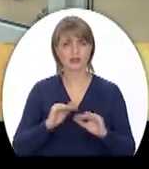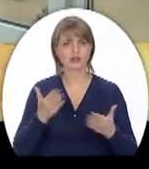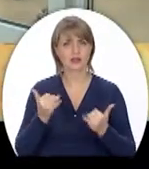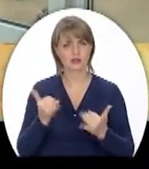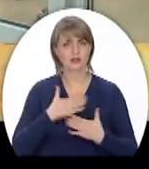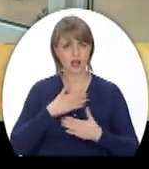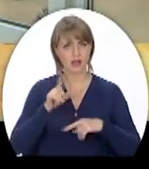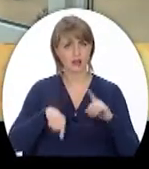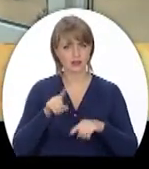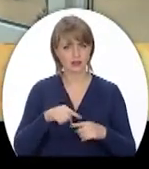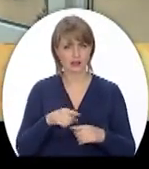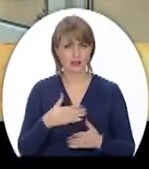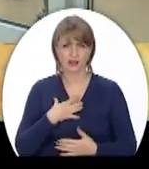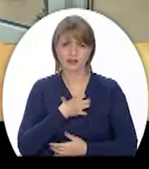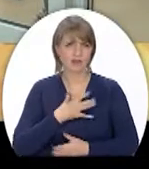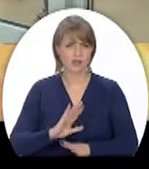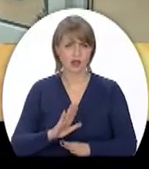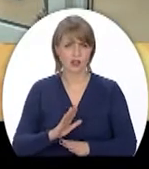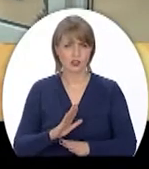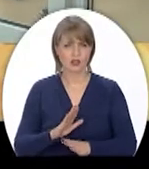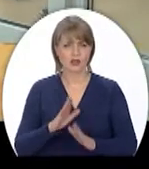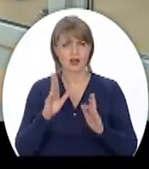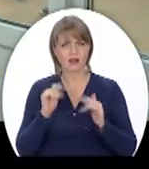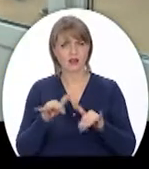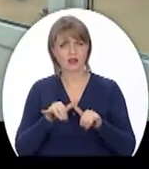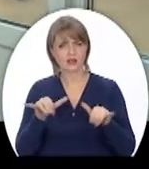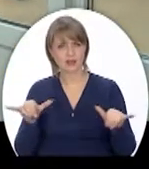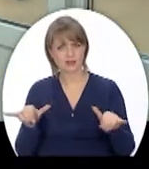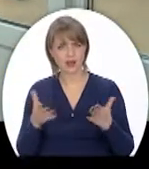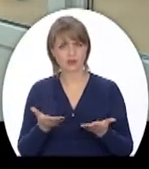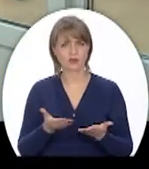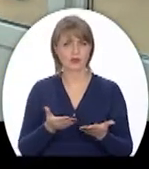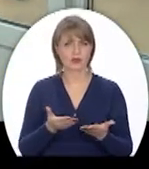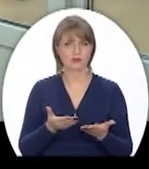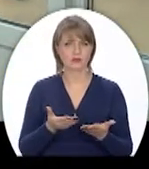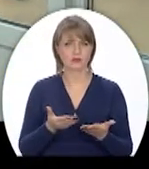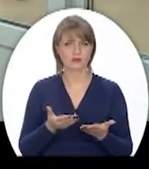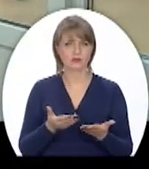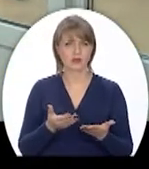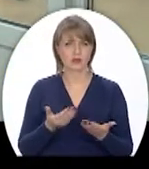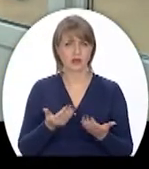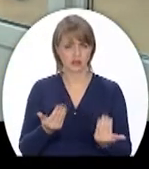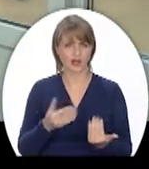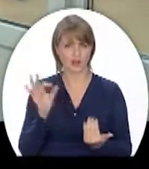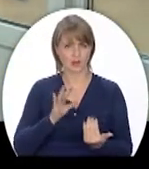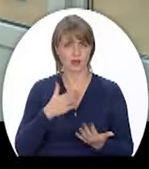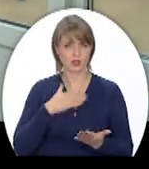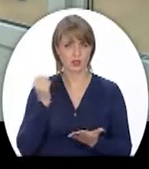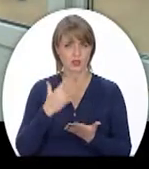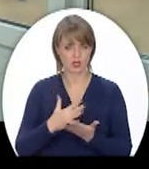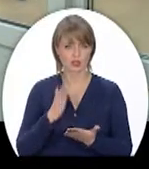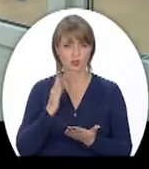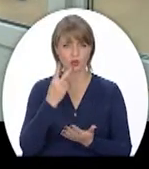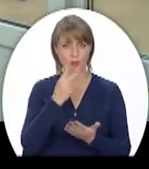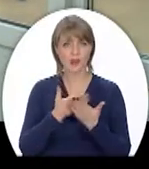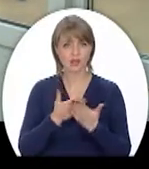родные, да? И не имеет значения, как они развиваются. Но в данный момент наш центр просто